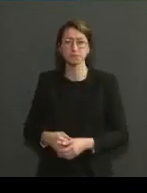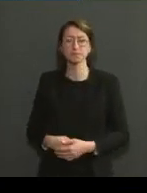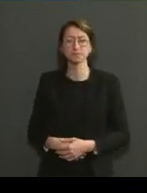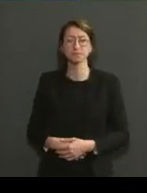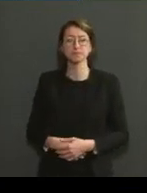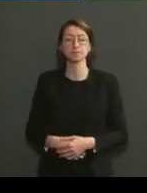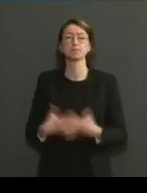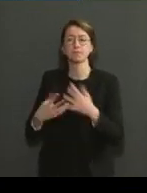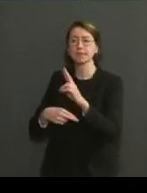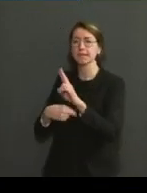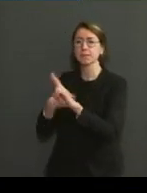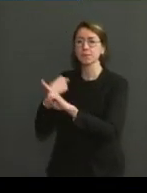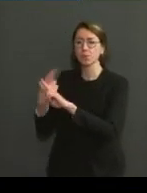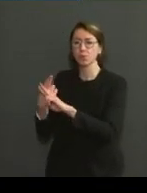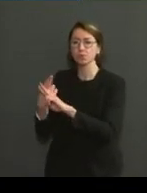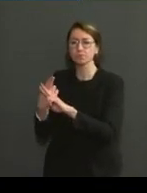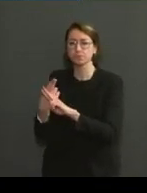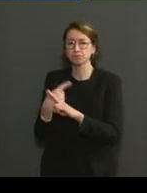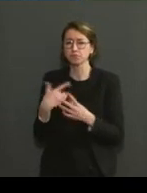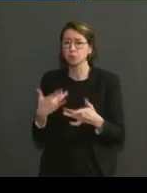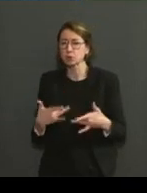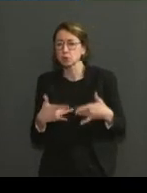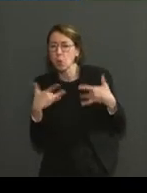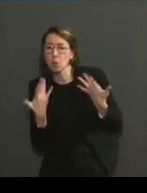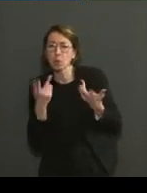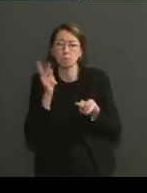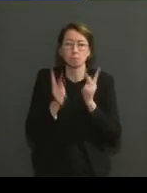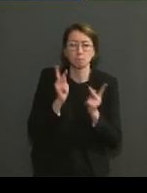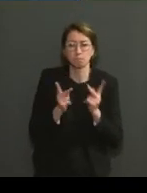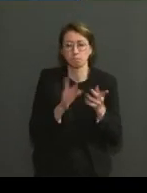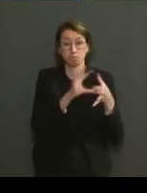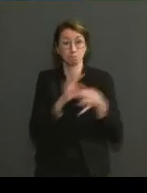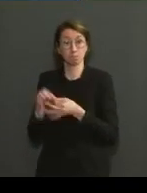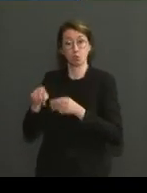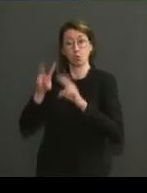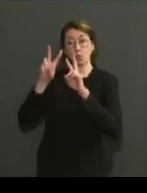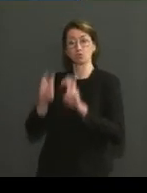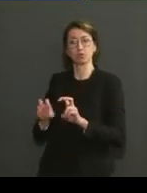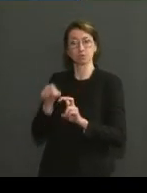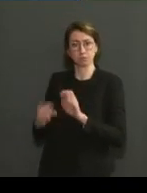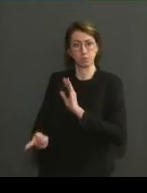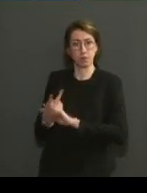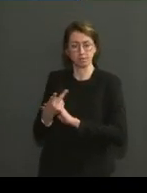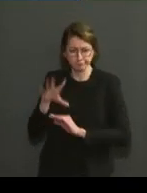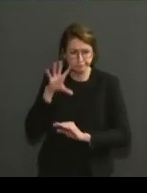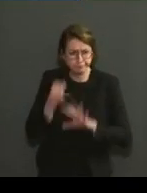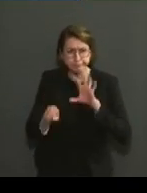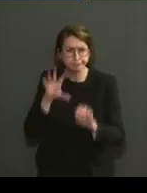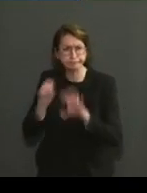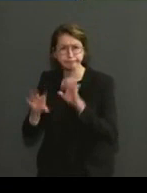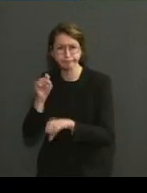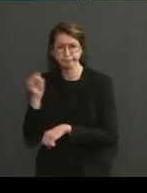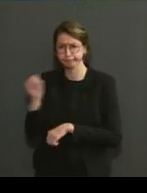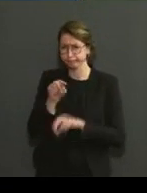des suspicions ou des potentielles raisons d'infection, on peut réaffirmer que c'est bien au sein